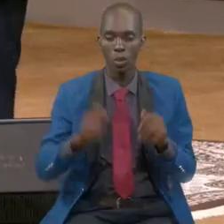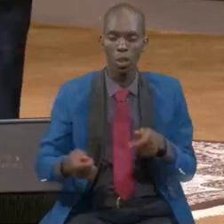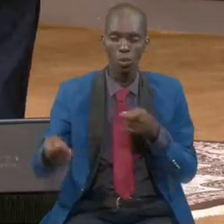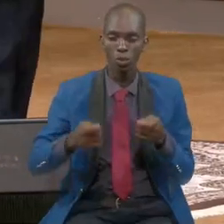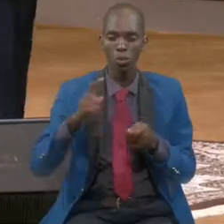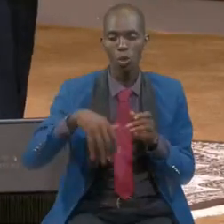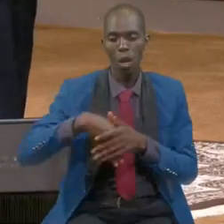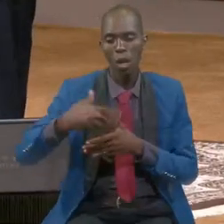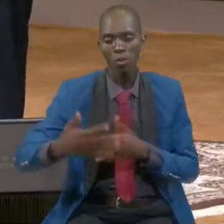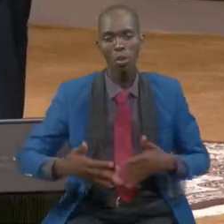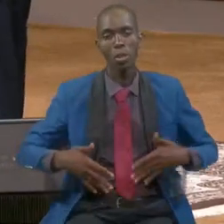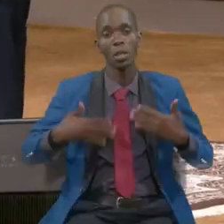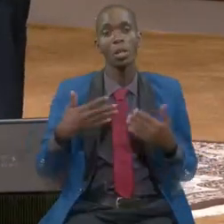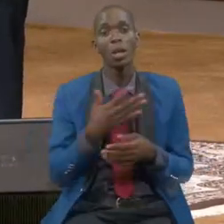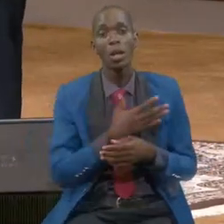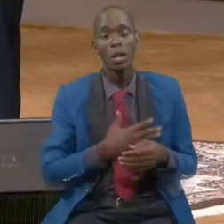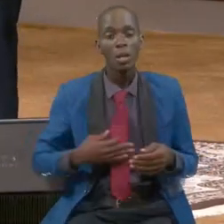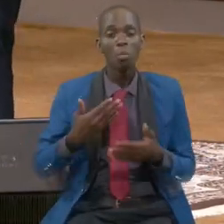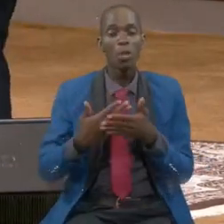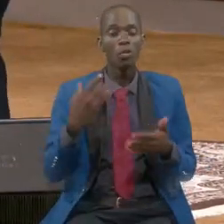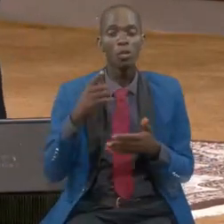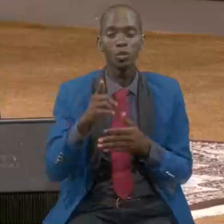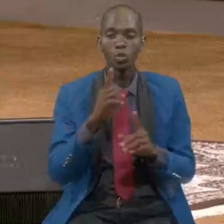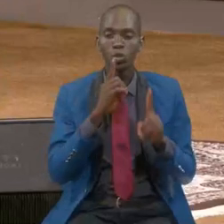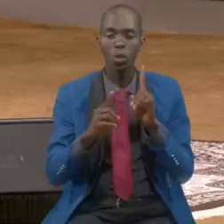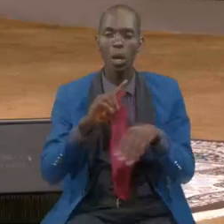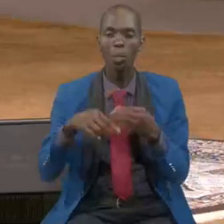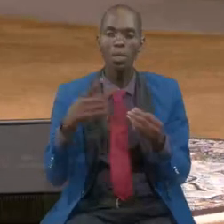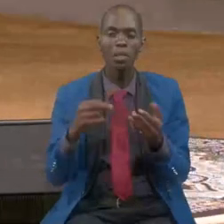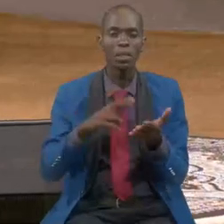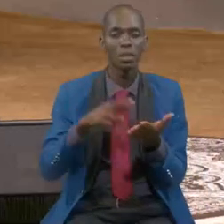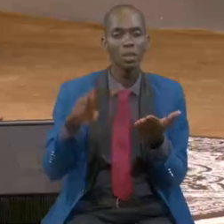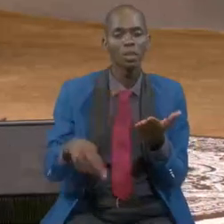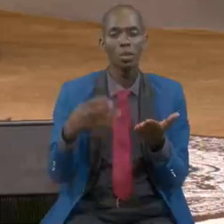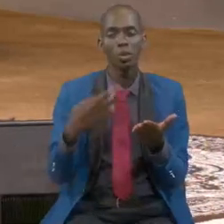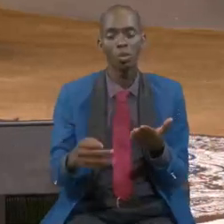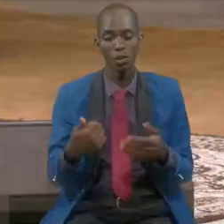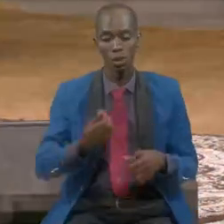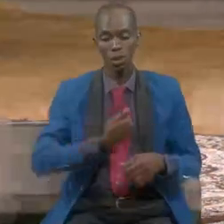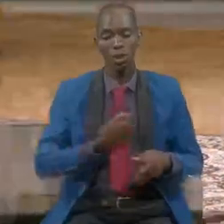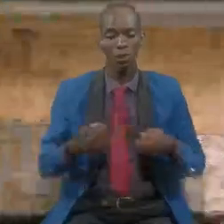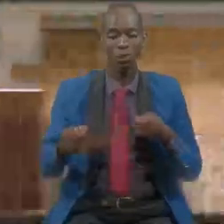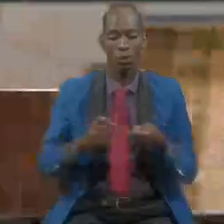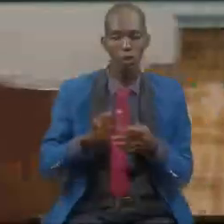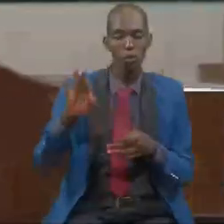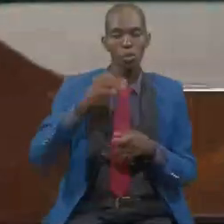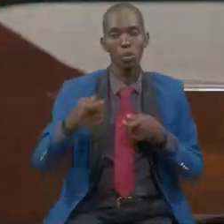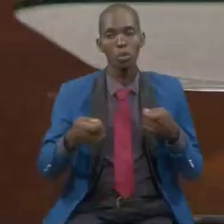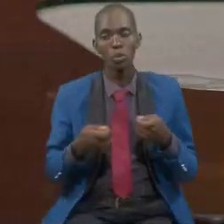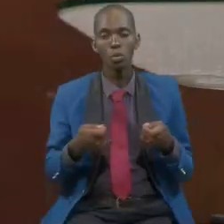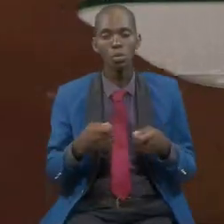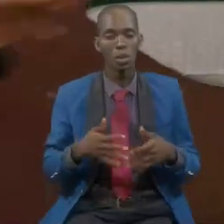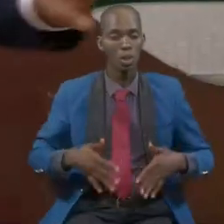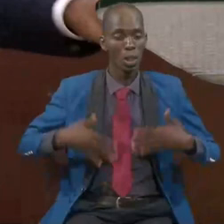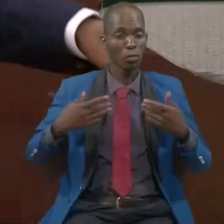être sous contrôle avant de contrôler votre vie, et à parler de l'implication de la tempérance,